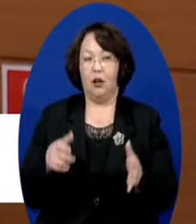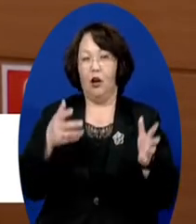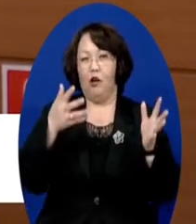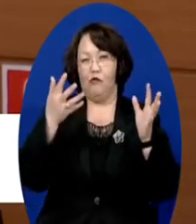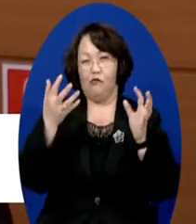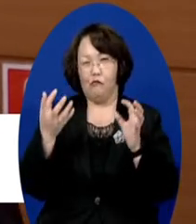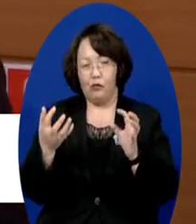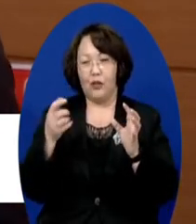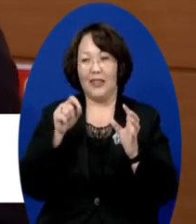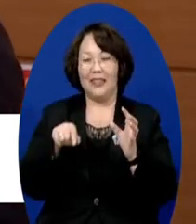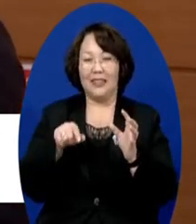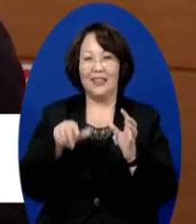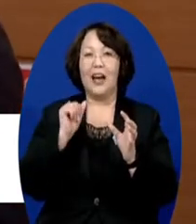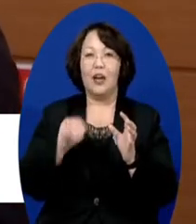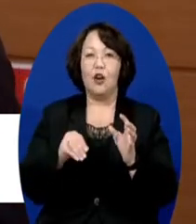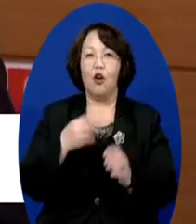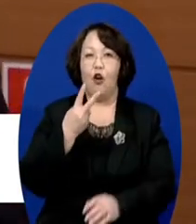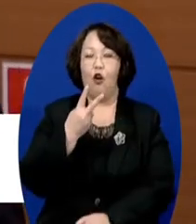дороотлын зэргийг тогтоосон байна л да.